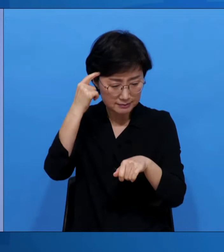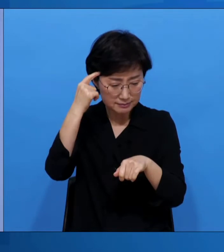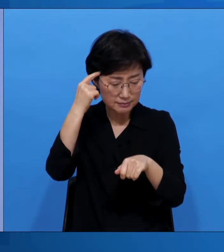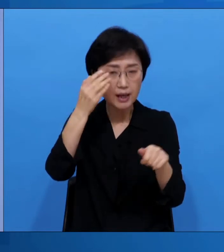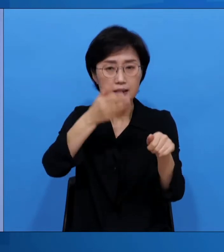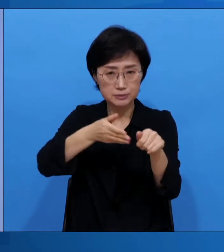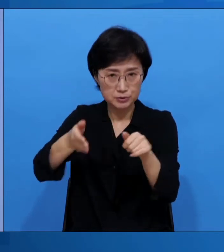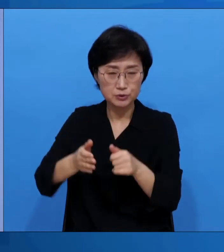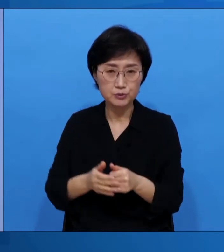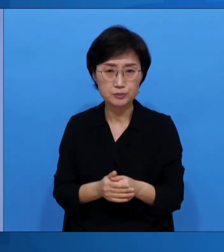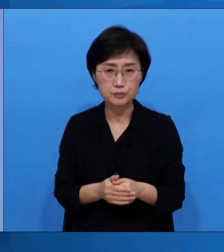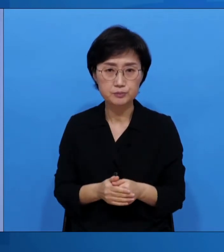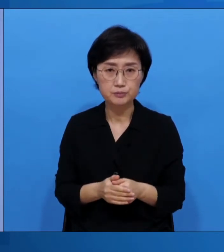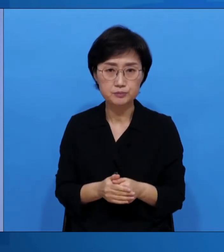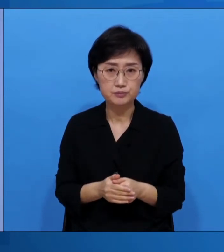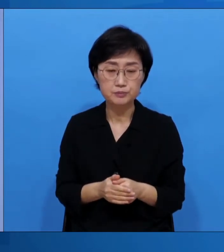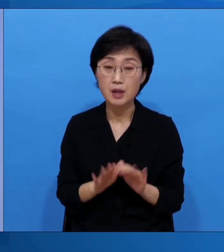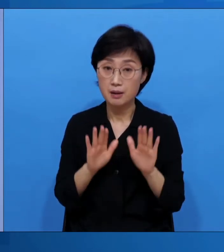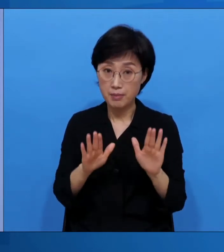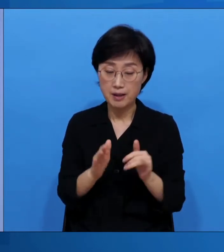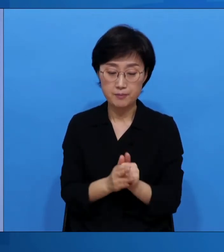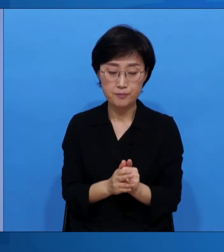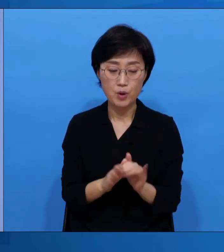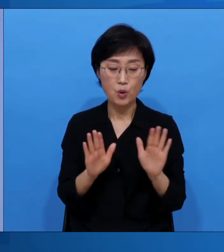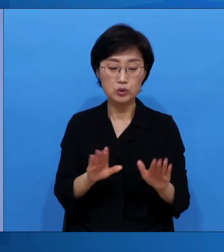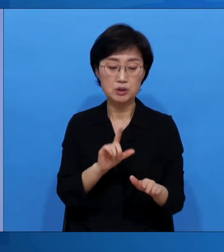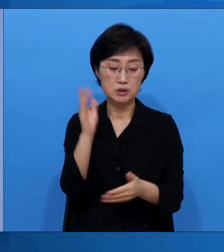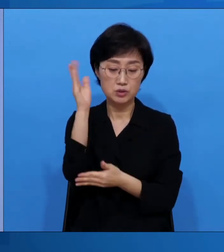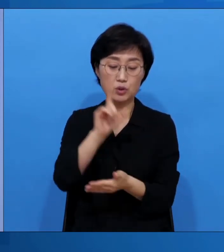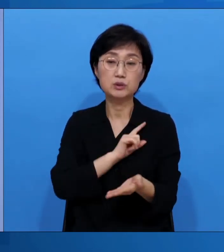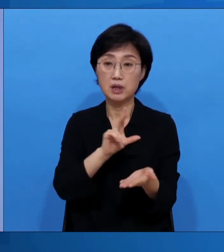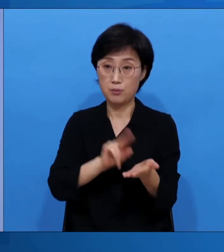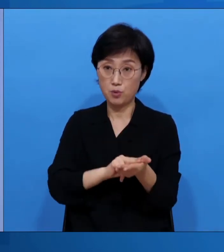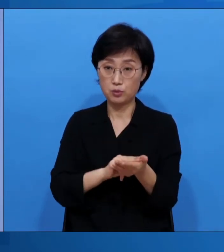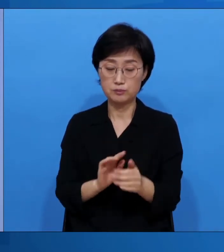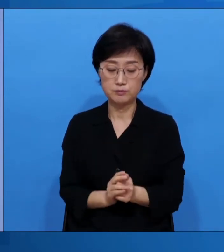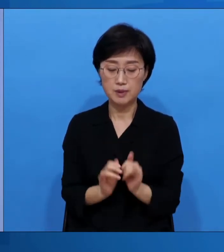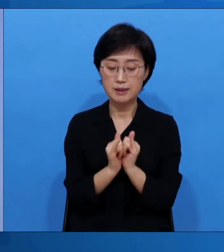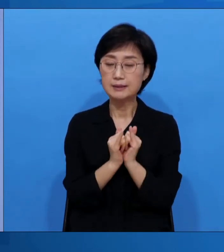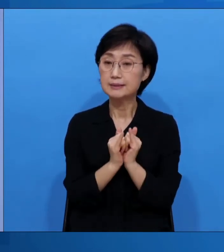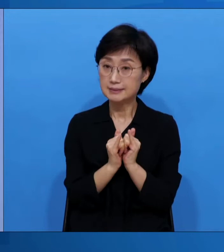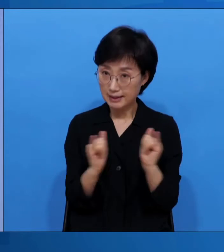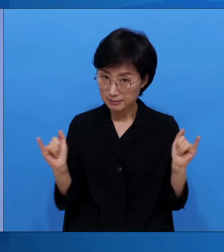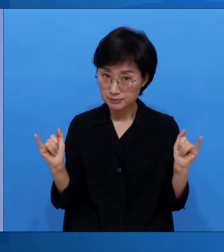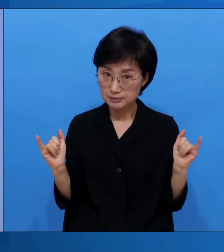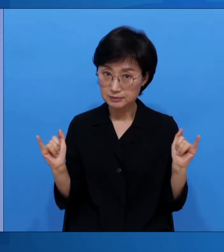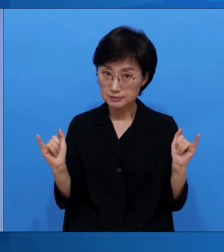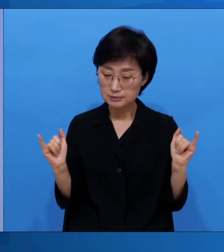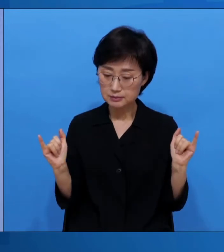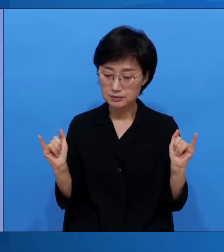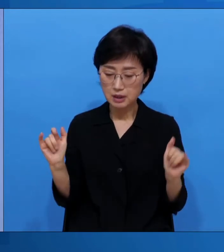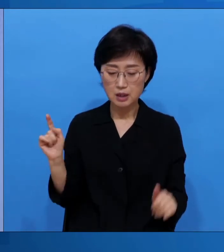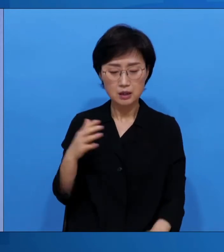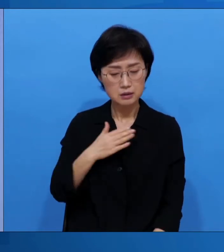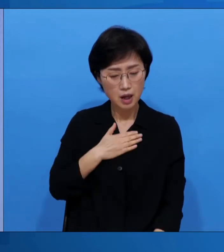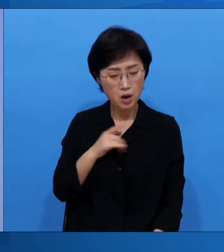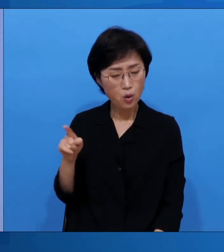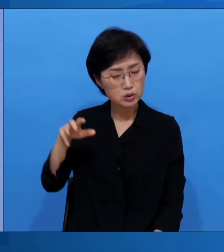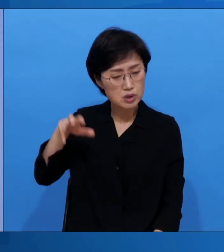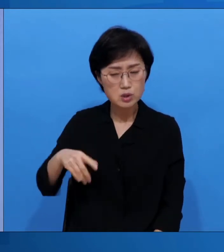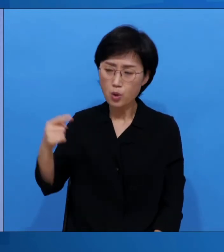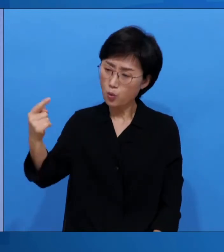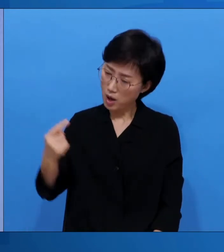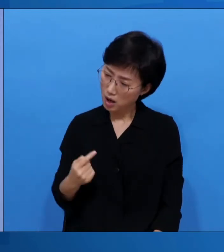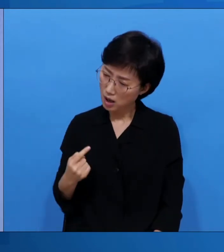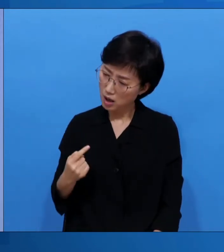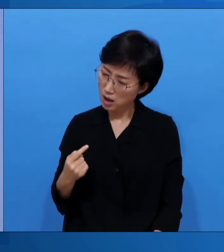carefully. 그렇습니까? Why? 인간은 지금 오늘 제목대로 어디서 와서 어디로 가는 줄 지금 모르는 거예요. Why? Because mankind, just as our title, from